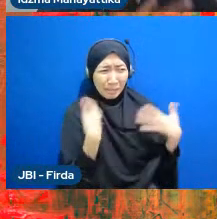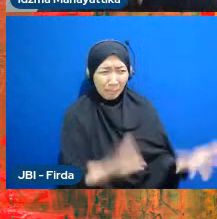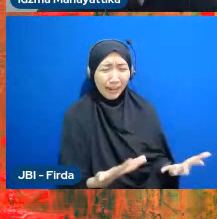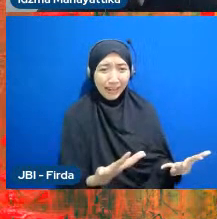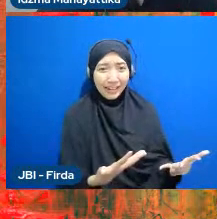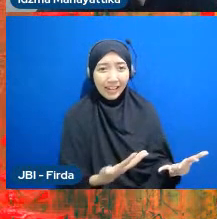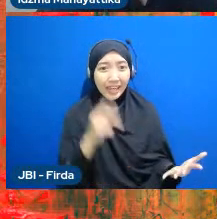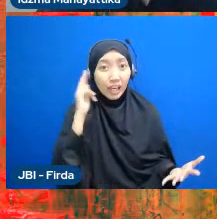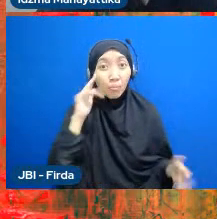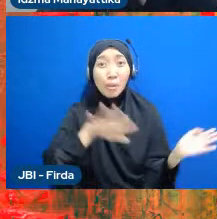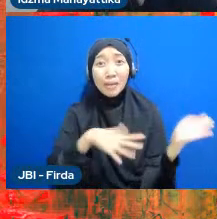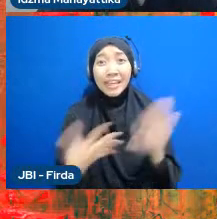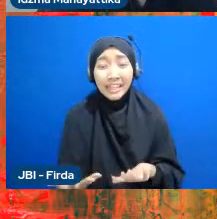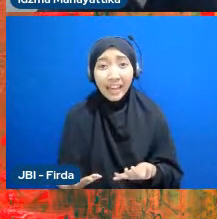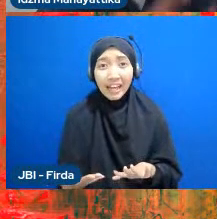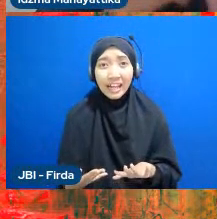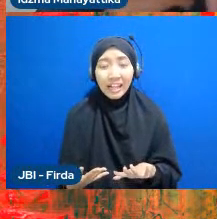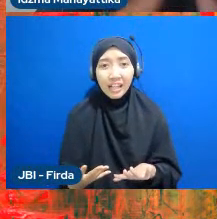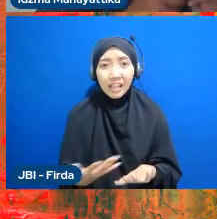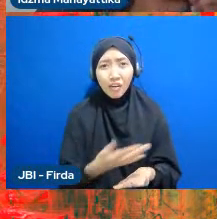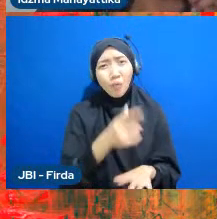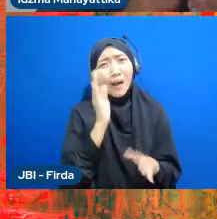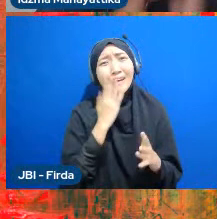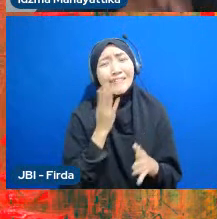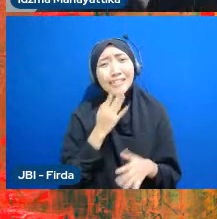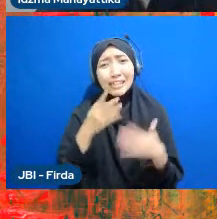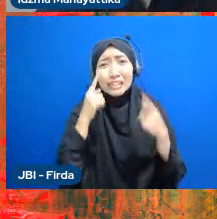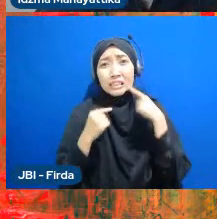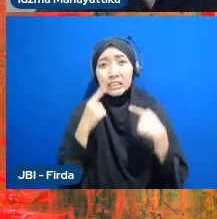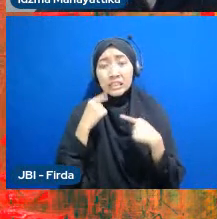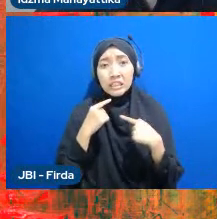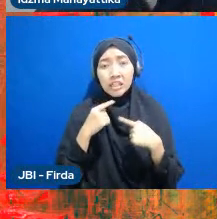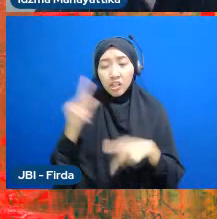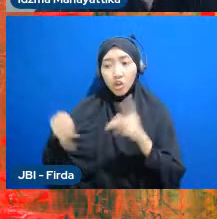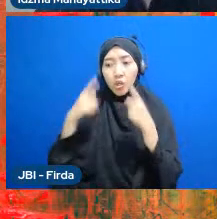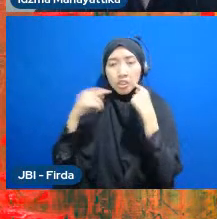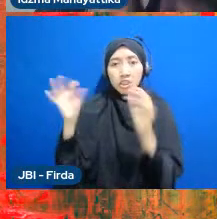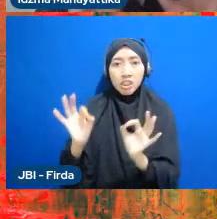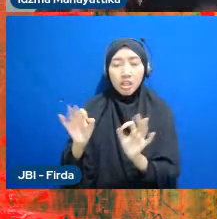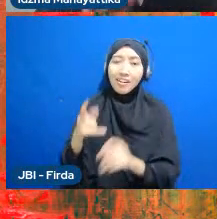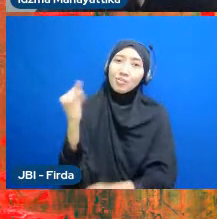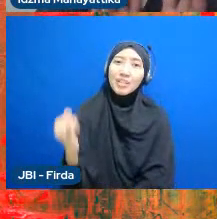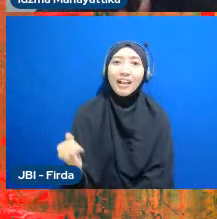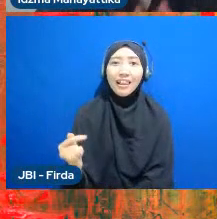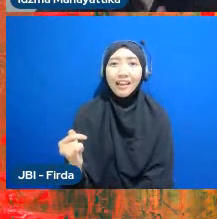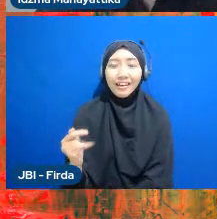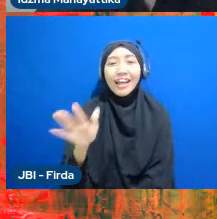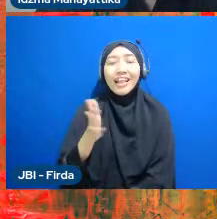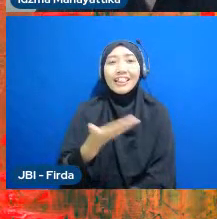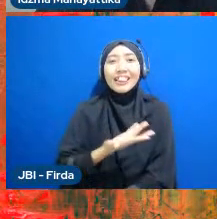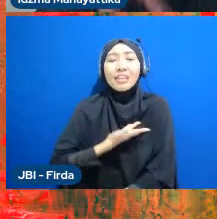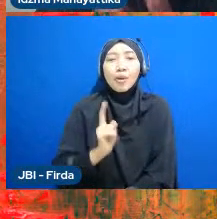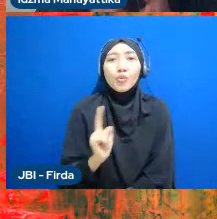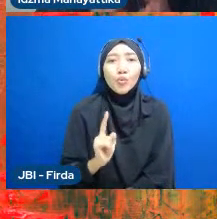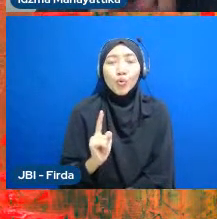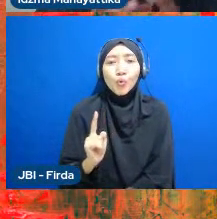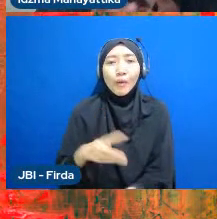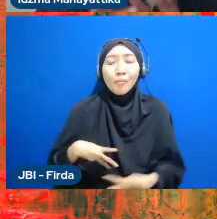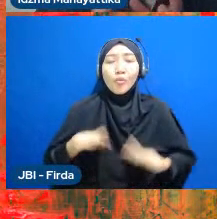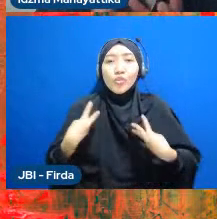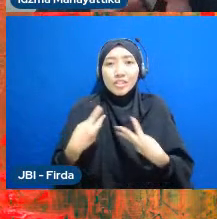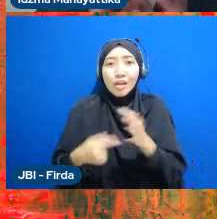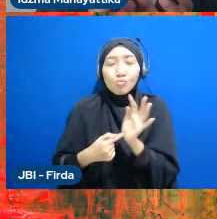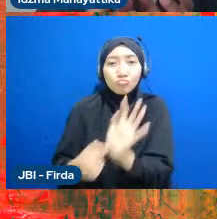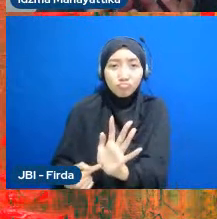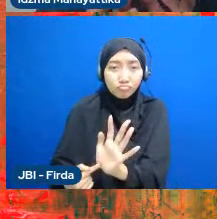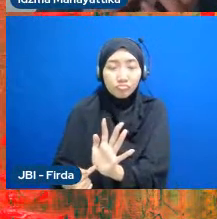ibunya meninggal, wajar dong dia sedih. Justru kalau dia nggak sedih ada yang salah kan gitu kan. Jadi terima dulu tuh si emosi anaknya gitu. Jadi terima